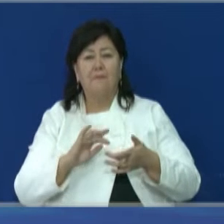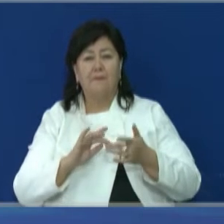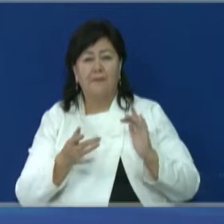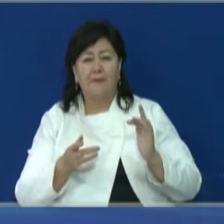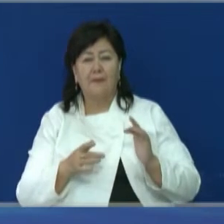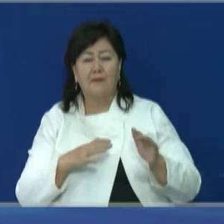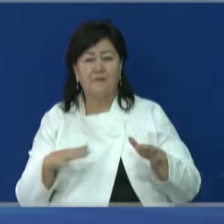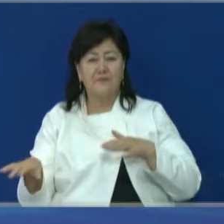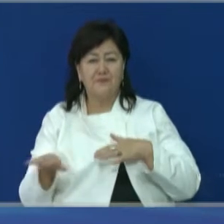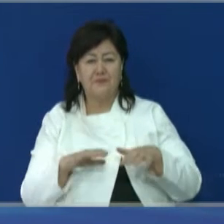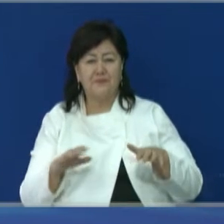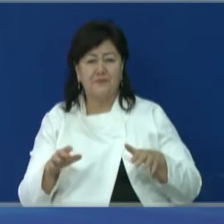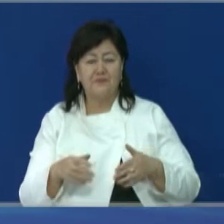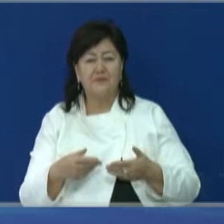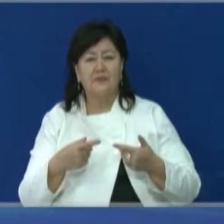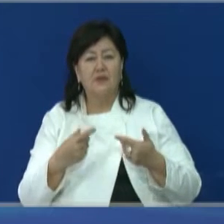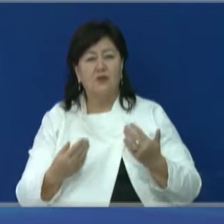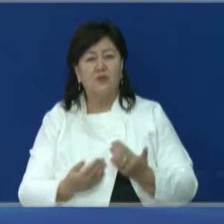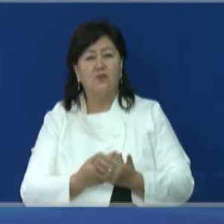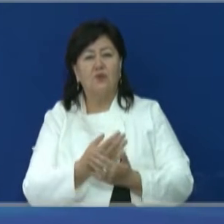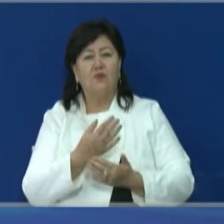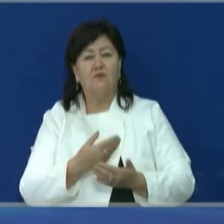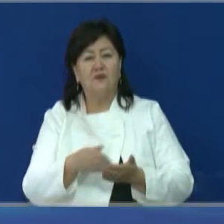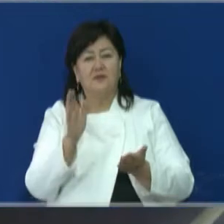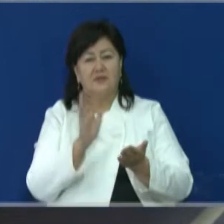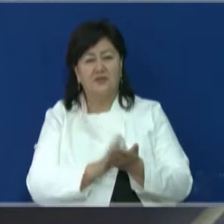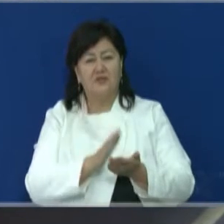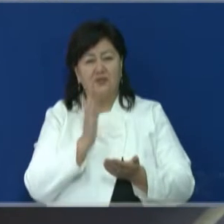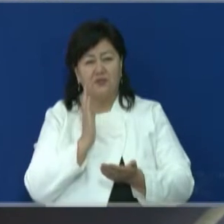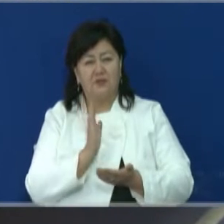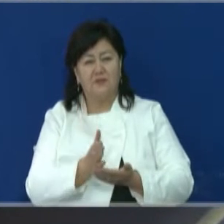жәрдемақыларды тағайындаулардың жаңа түрлері туралы айтылды.